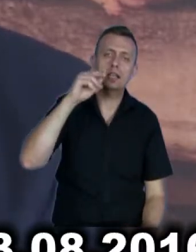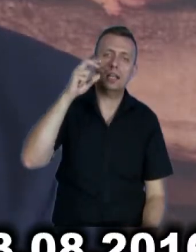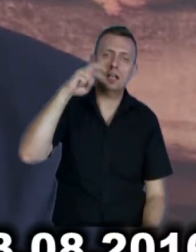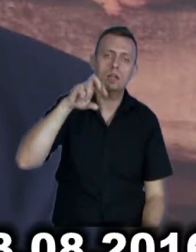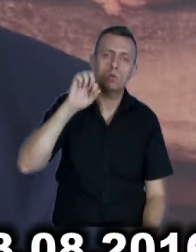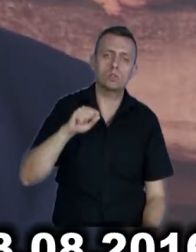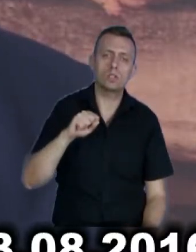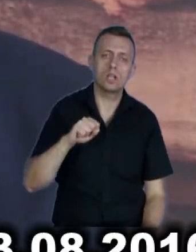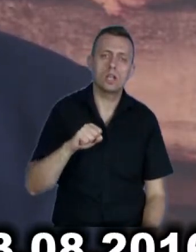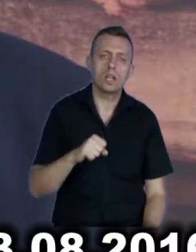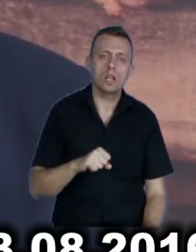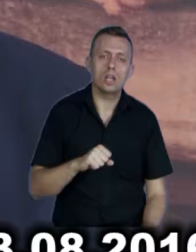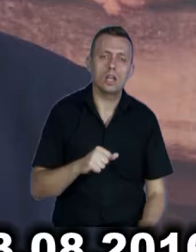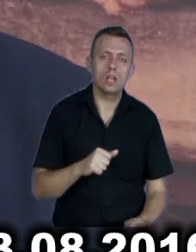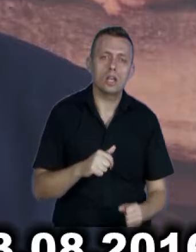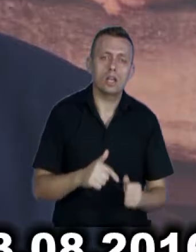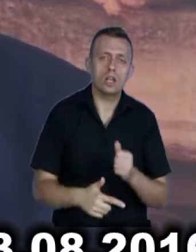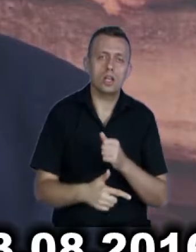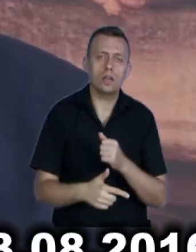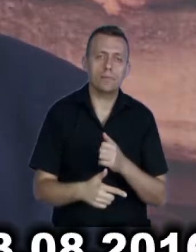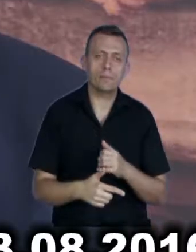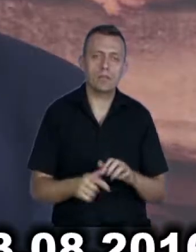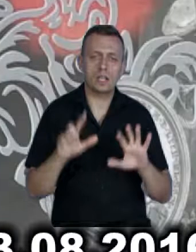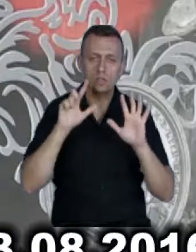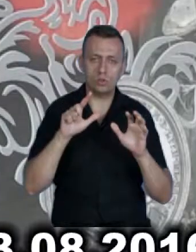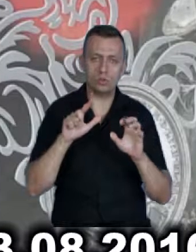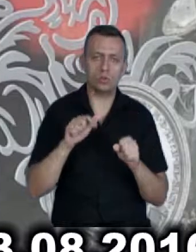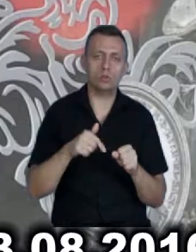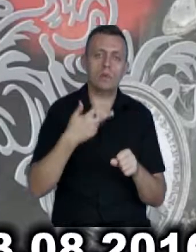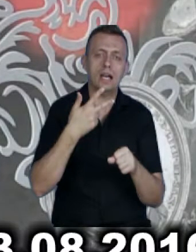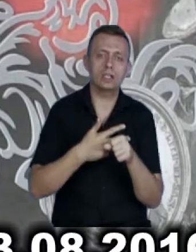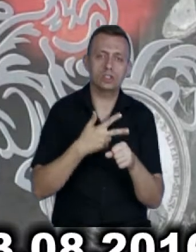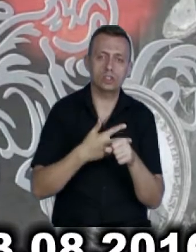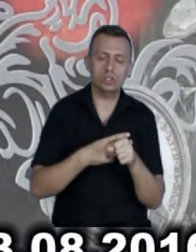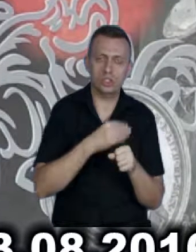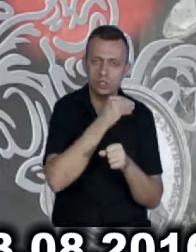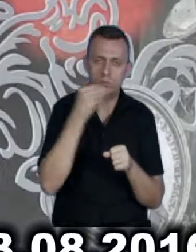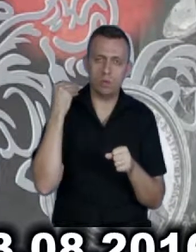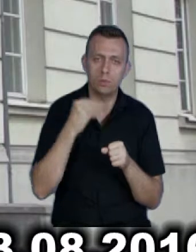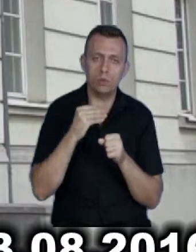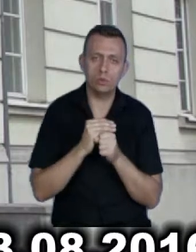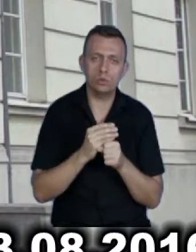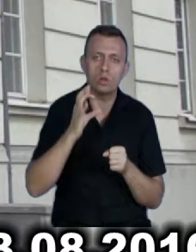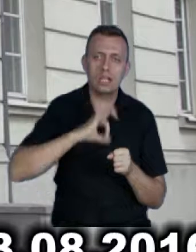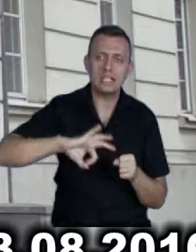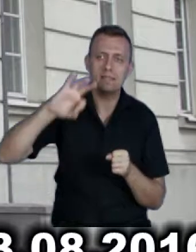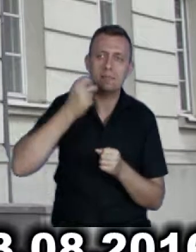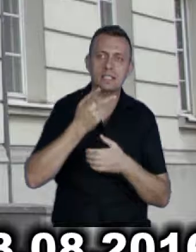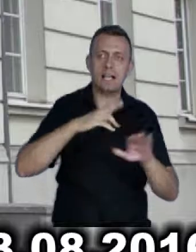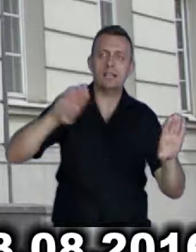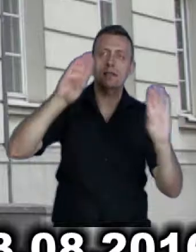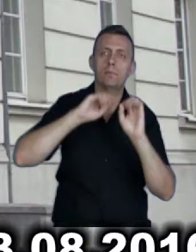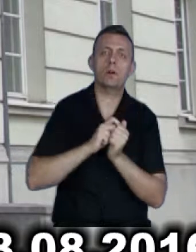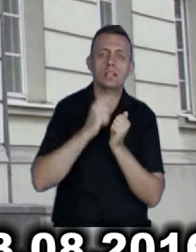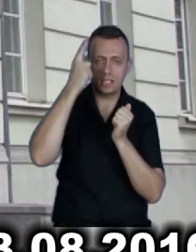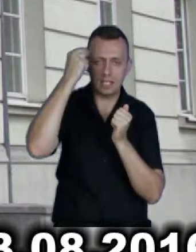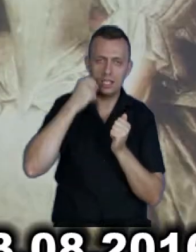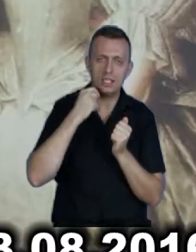Później zapraszamy także na pokaz musztry i zgodnie z konwencją